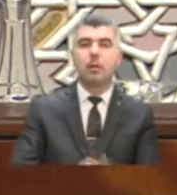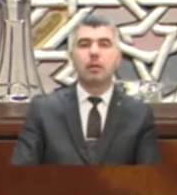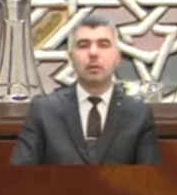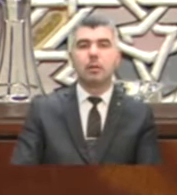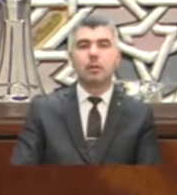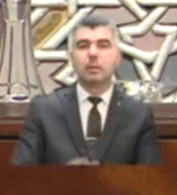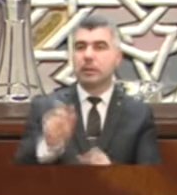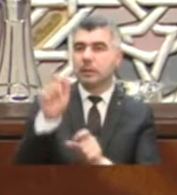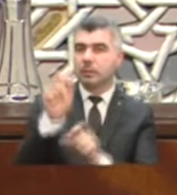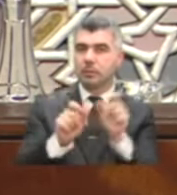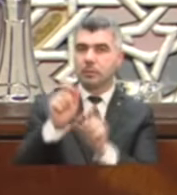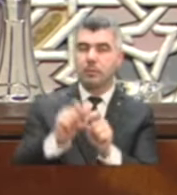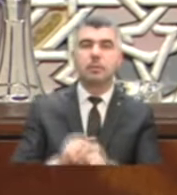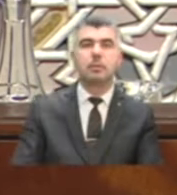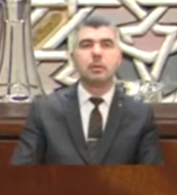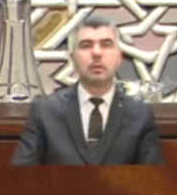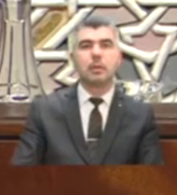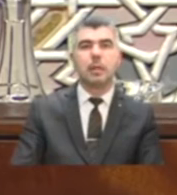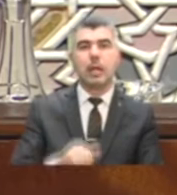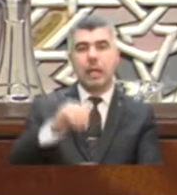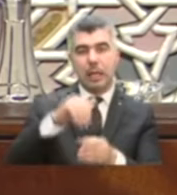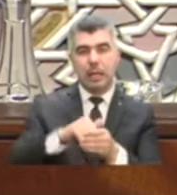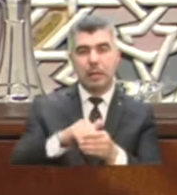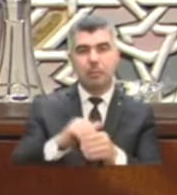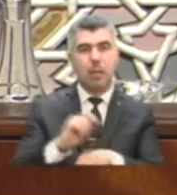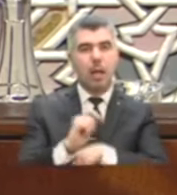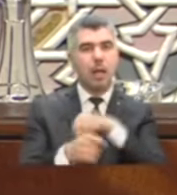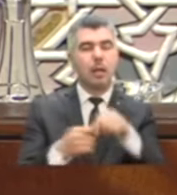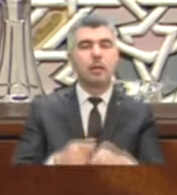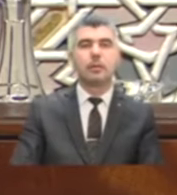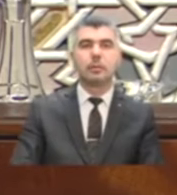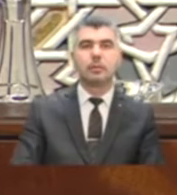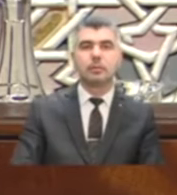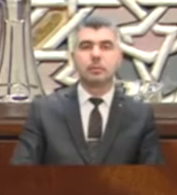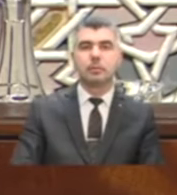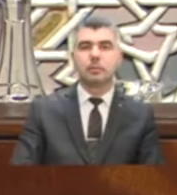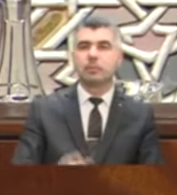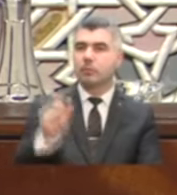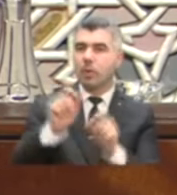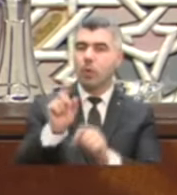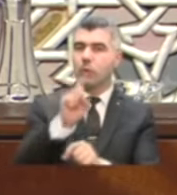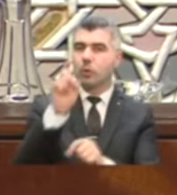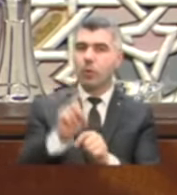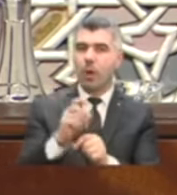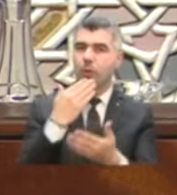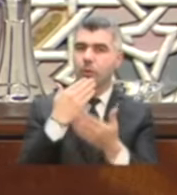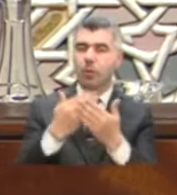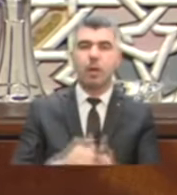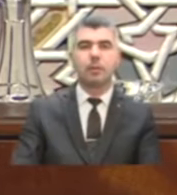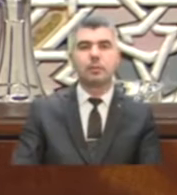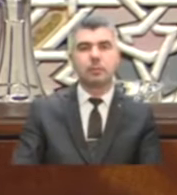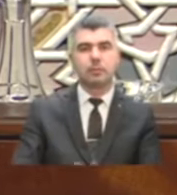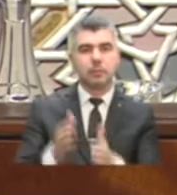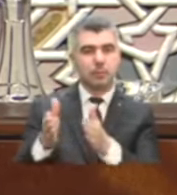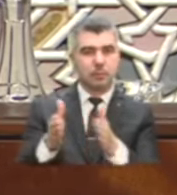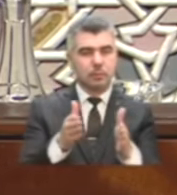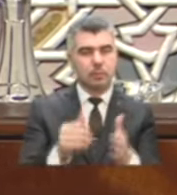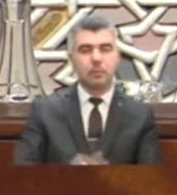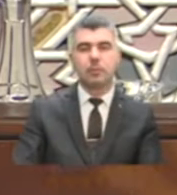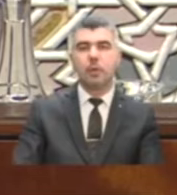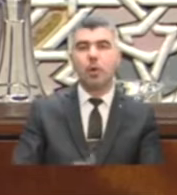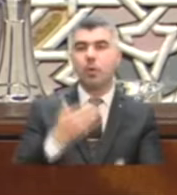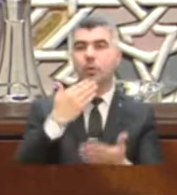والسادة النواب المحترمين من الفريق الحركي، فليتفضل أحد واضعي السؤال. مشكور. شكرا